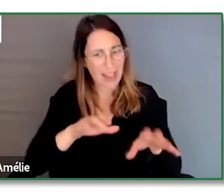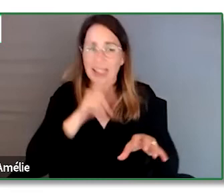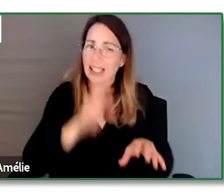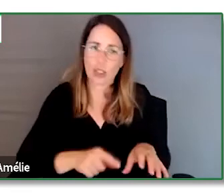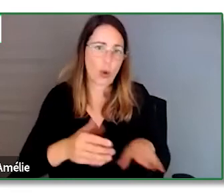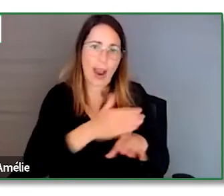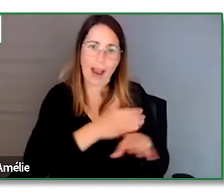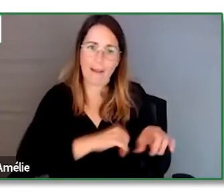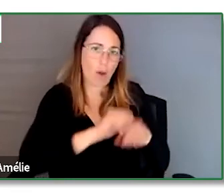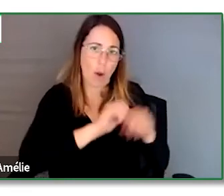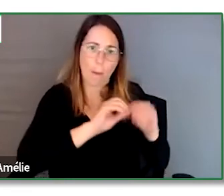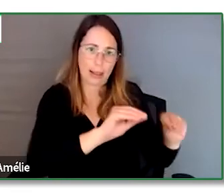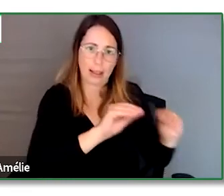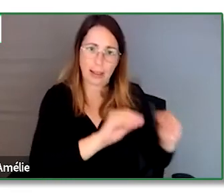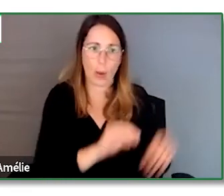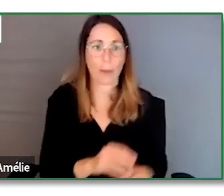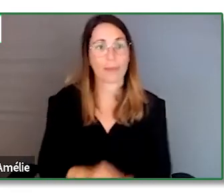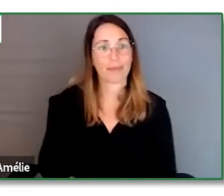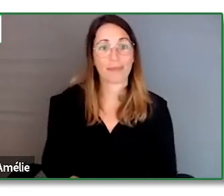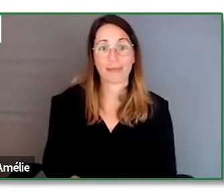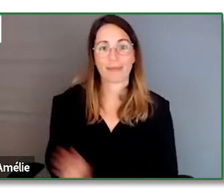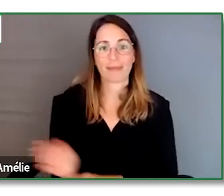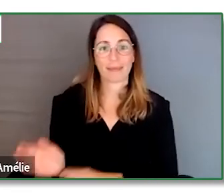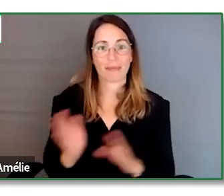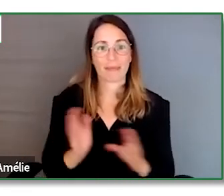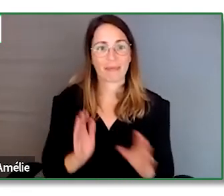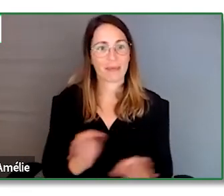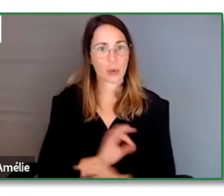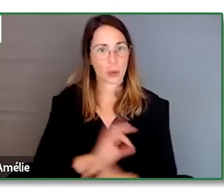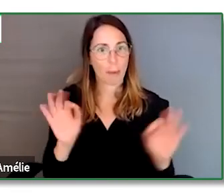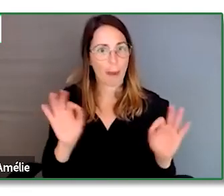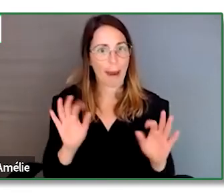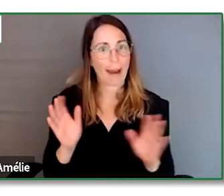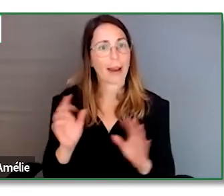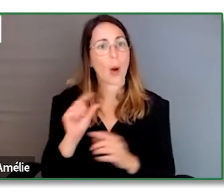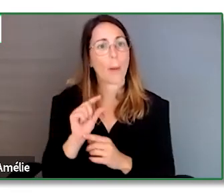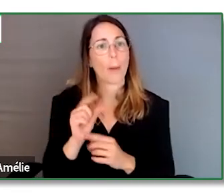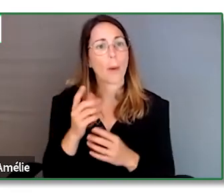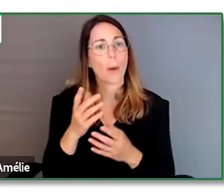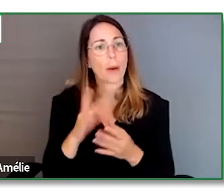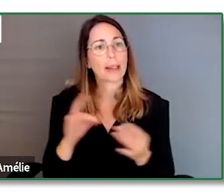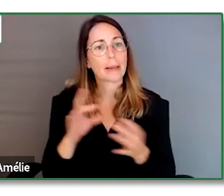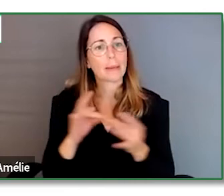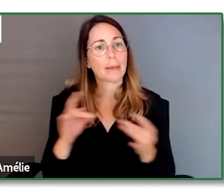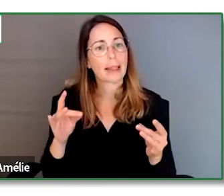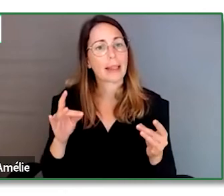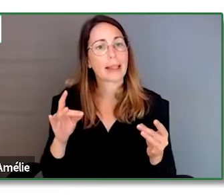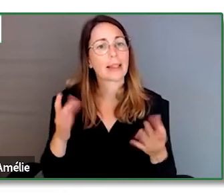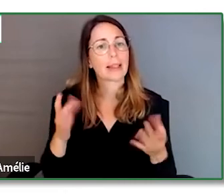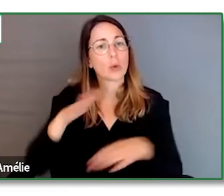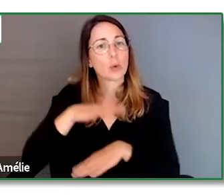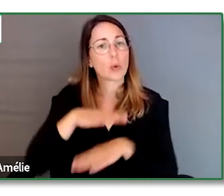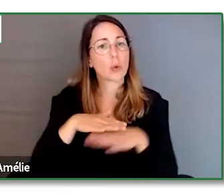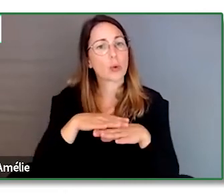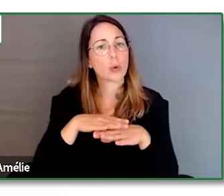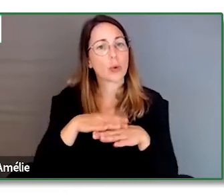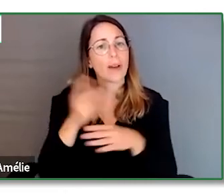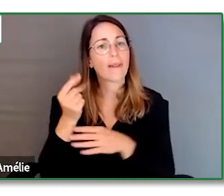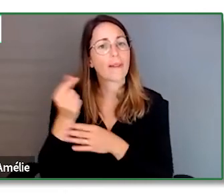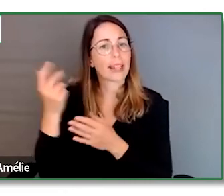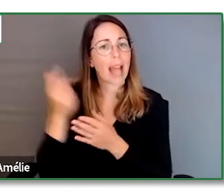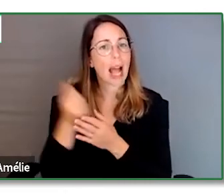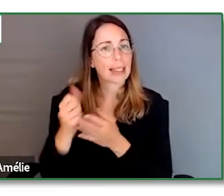Formidable. On a parlé un petit peu du financement.